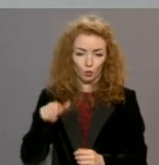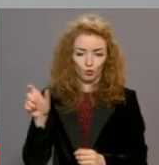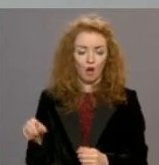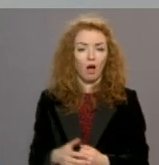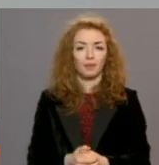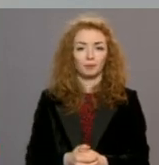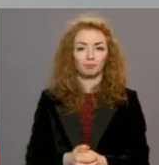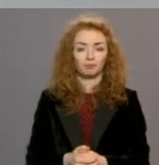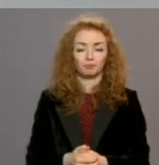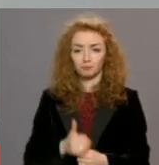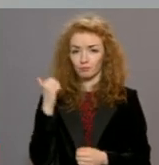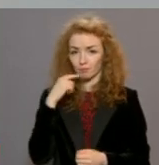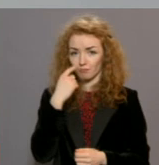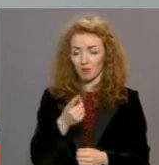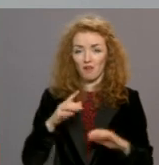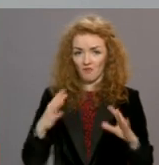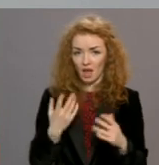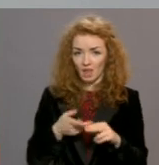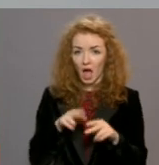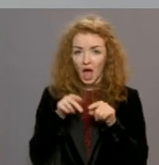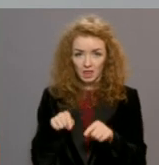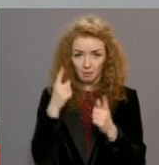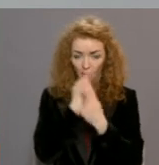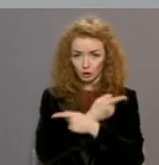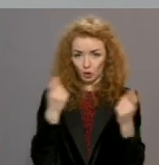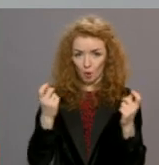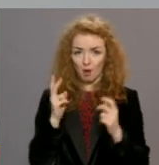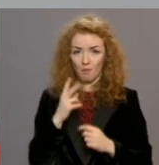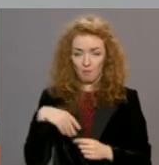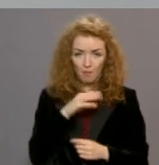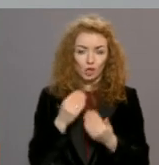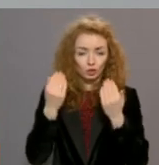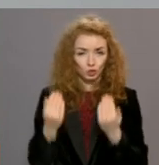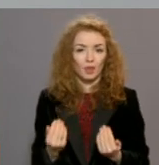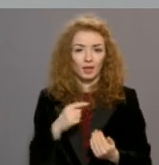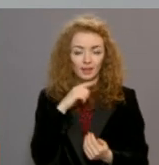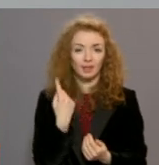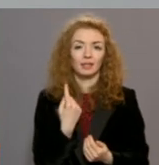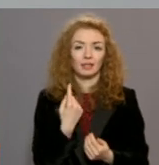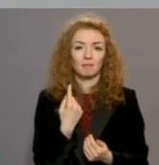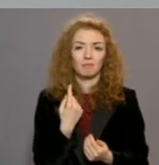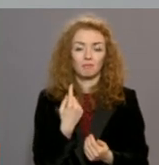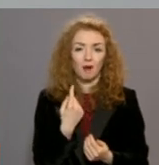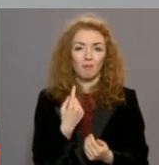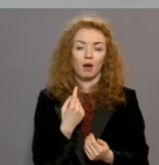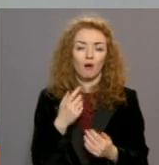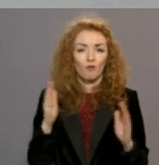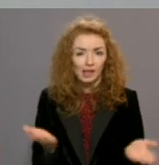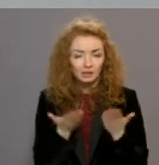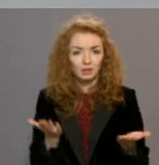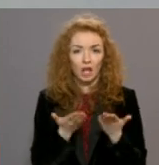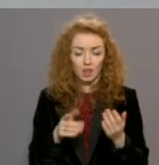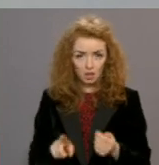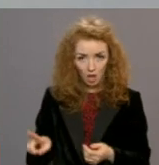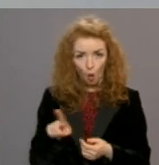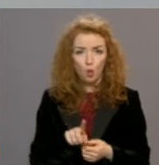Vai ar tādiem paziņojumiem, kā mēs šodien gribam izdarīt, vai mēs veicinājam